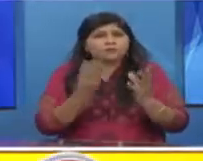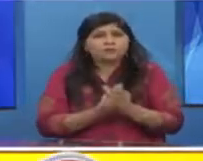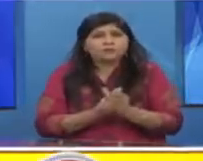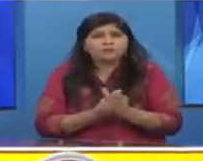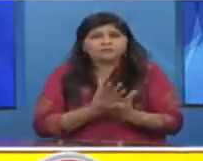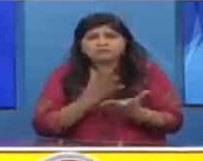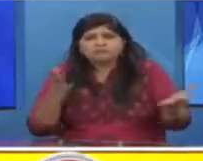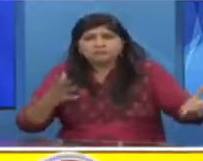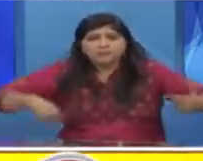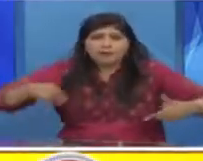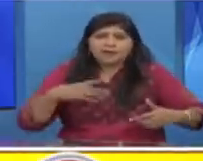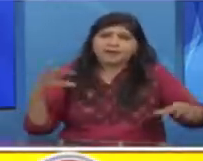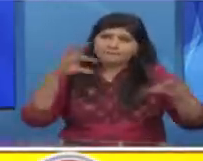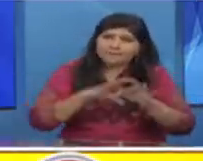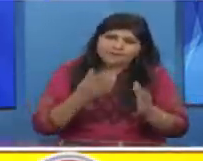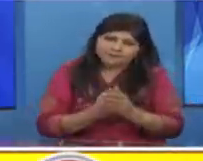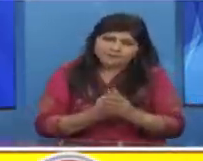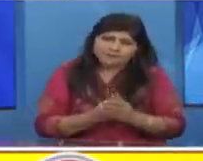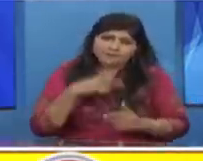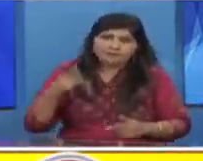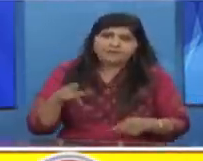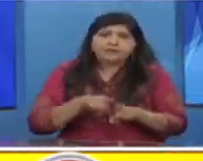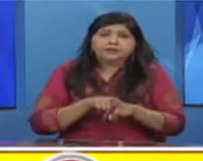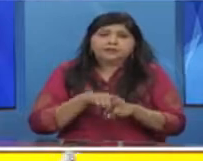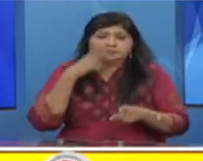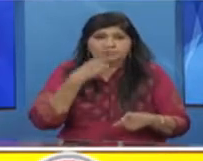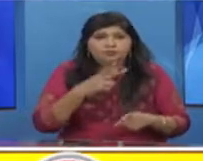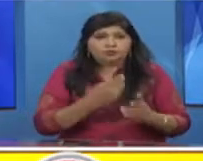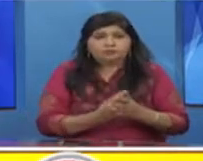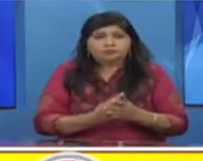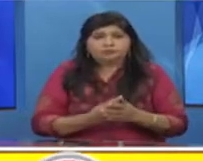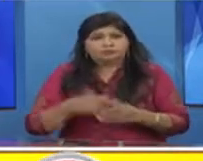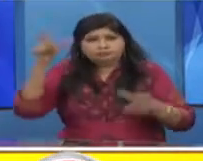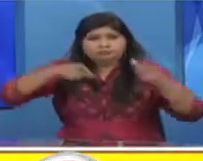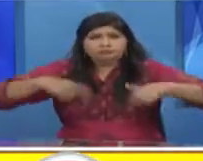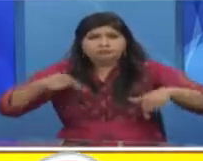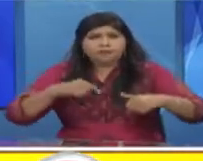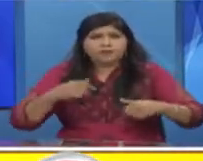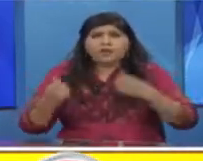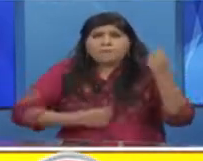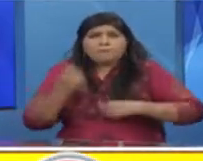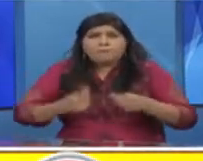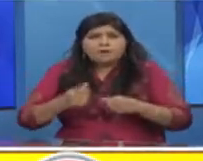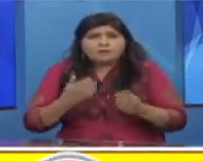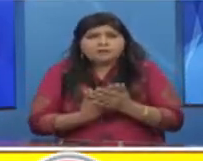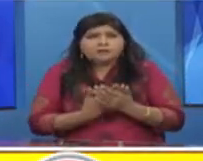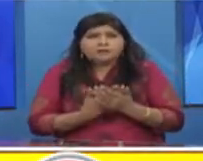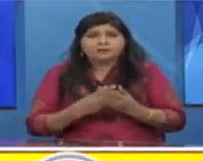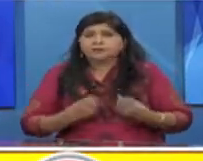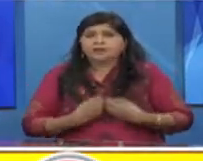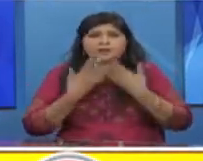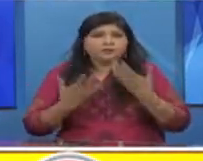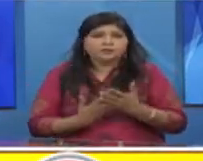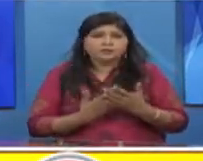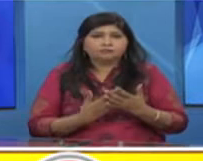बहुत बड़ी मात्रा में शामिल हो रहे हैं। वैसे भी आजकल देखें तो लोगों में मैराथन को लेकर के एक शौक